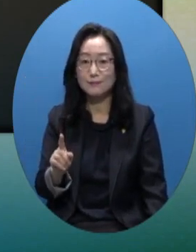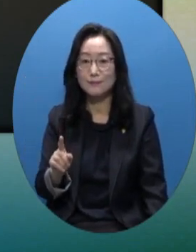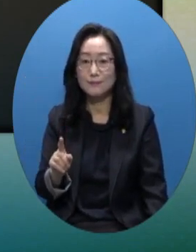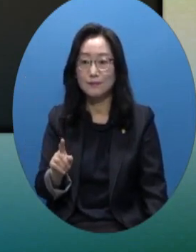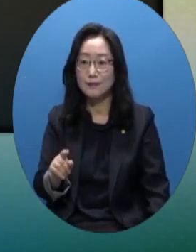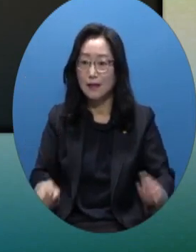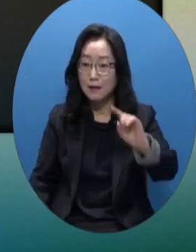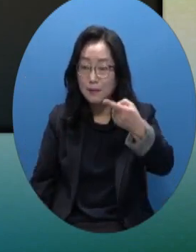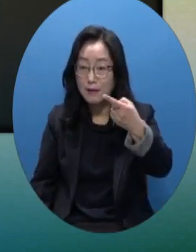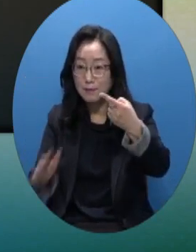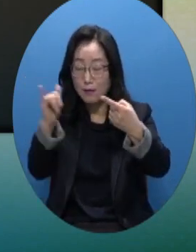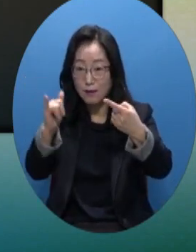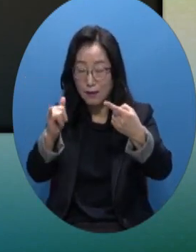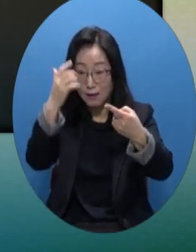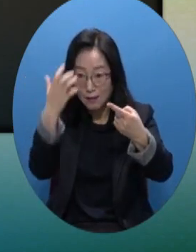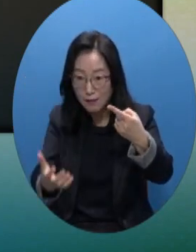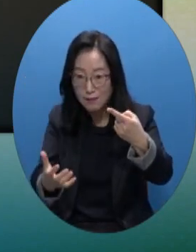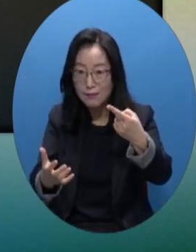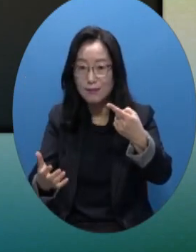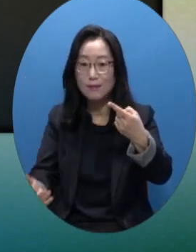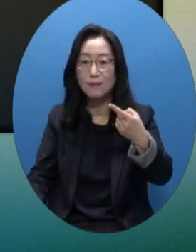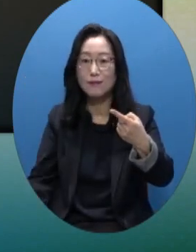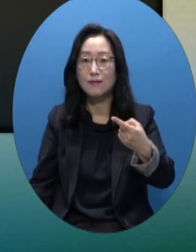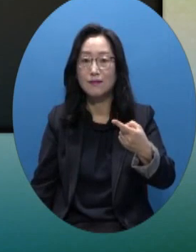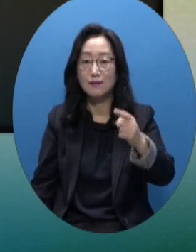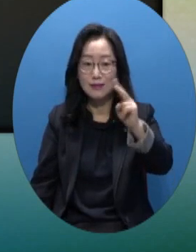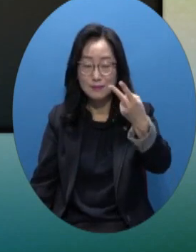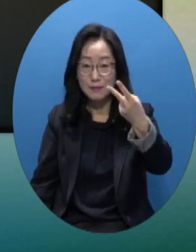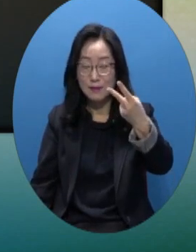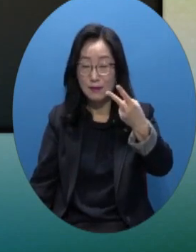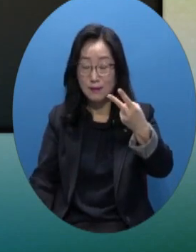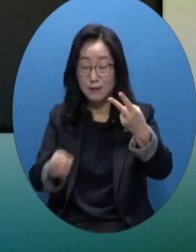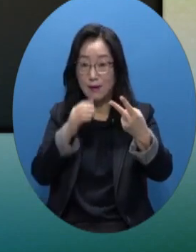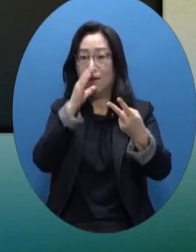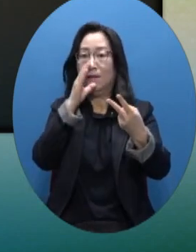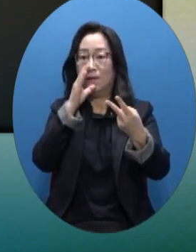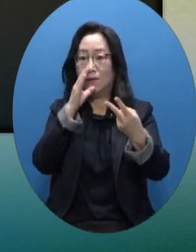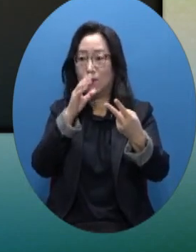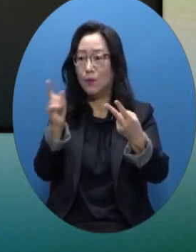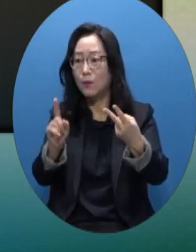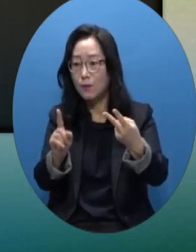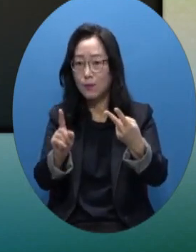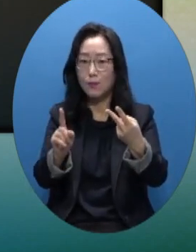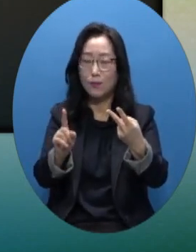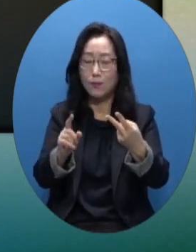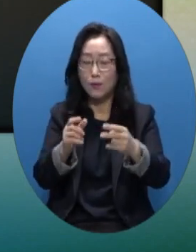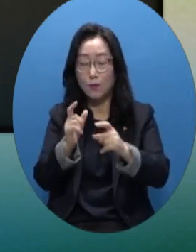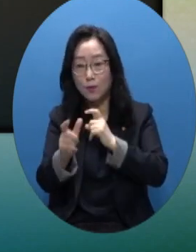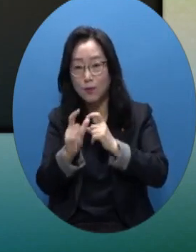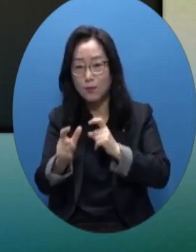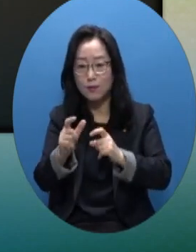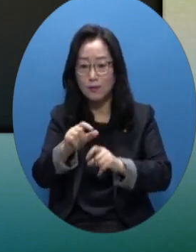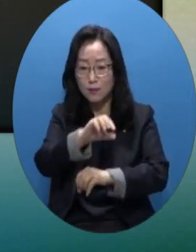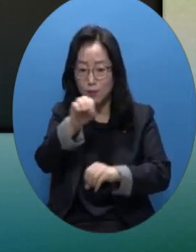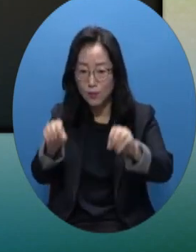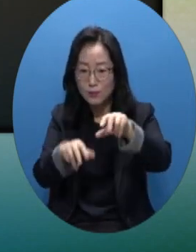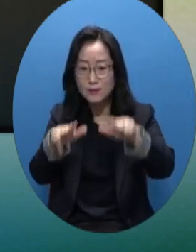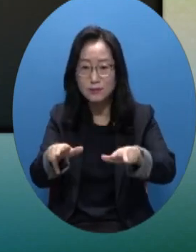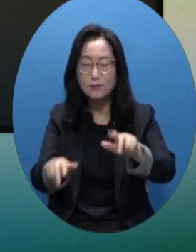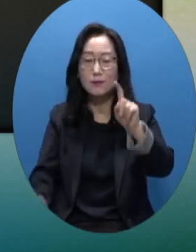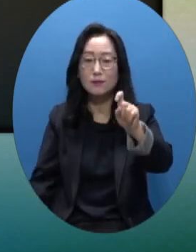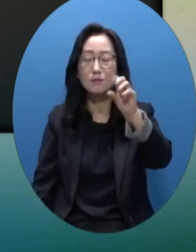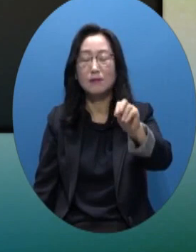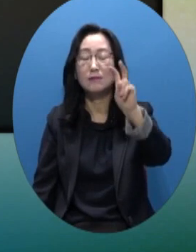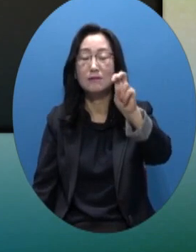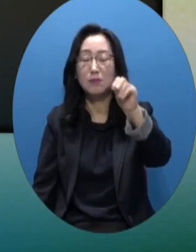100명 나와도 많이 나왔다 입에 매우 위크 1위라고 타든 데 이제는 10만명